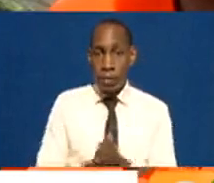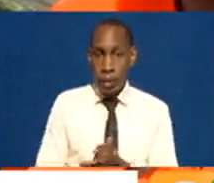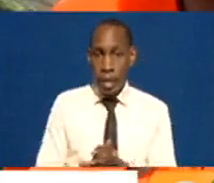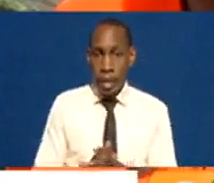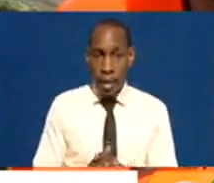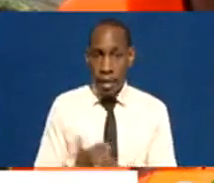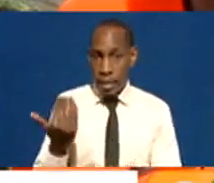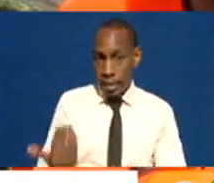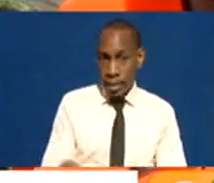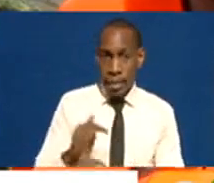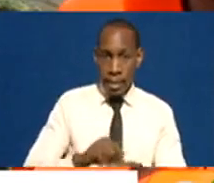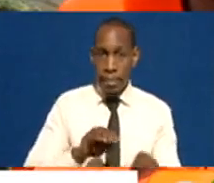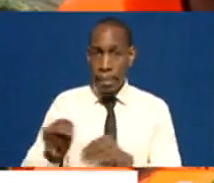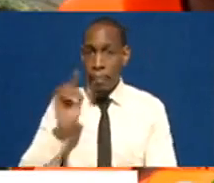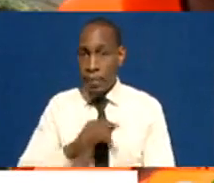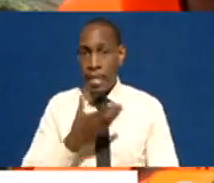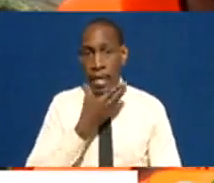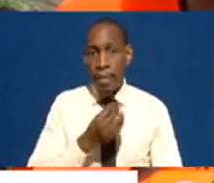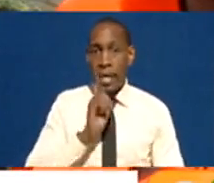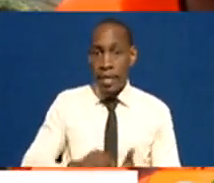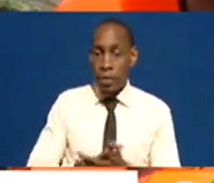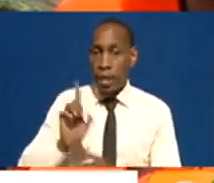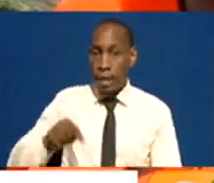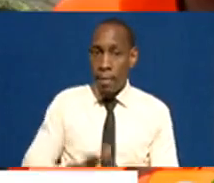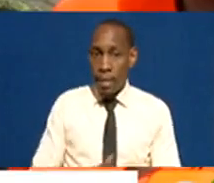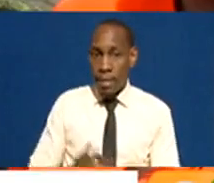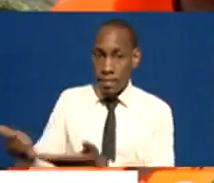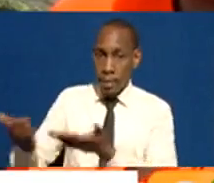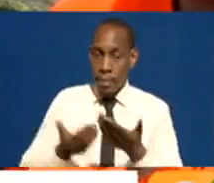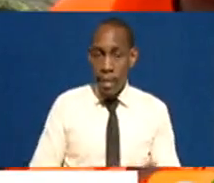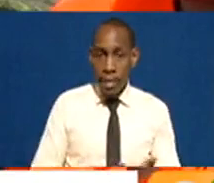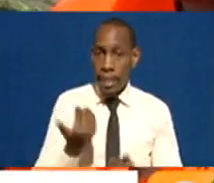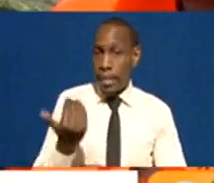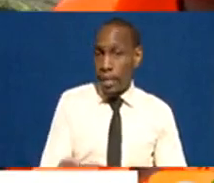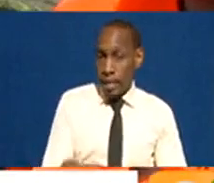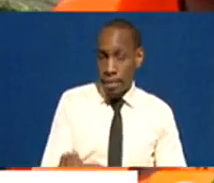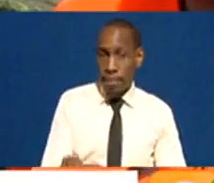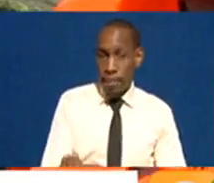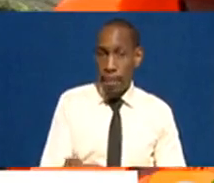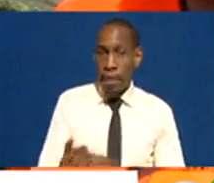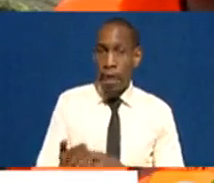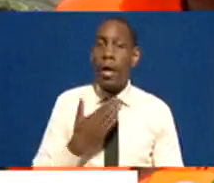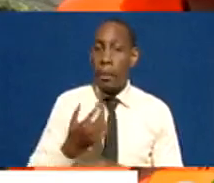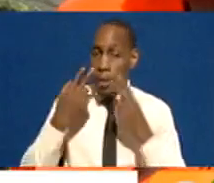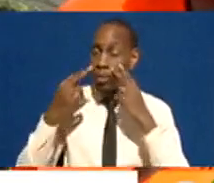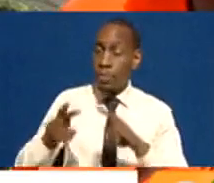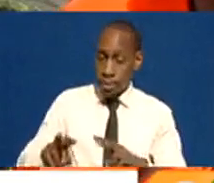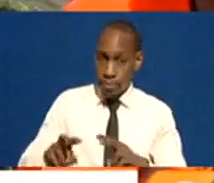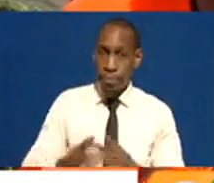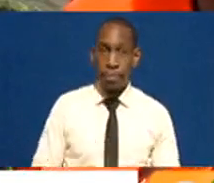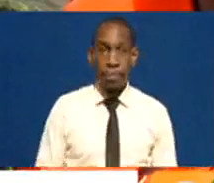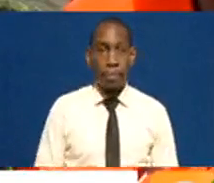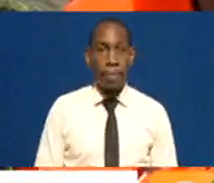nimehama, akaanza kusema I have to give him the baby, akuwa anamuona.